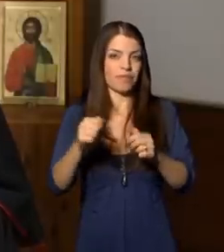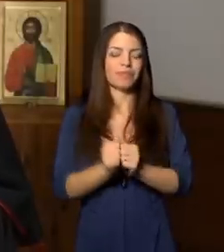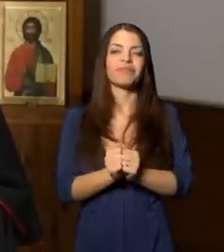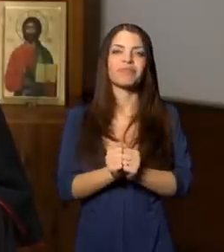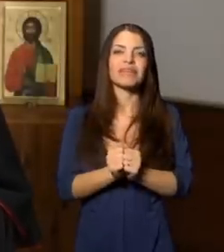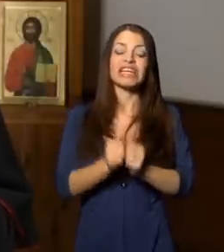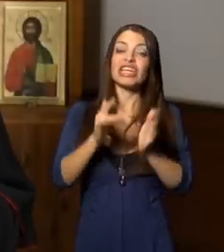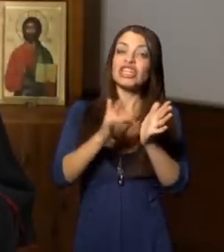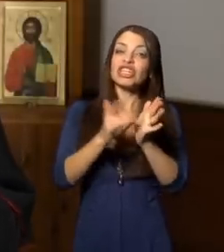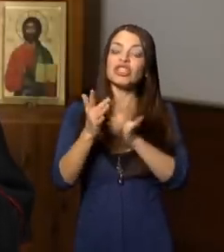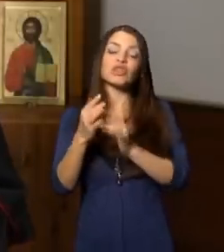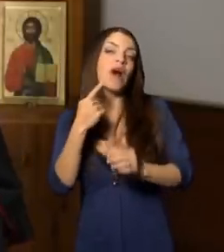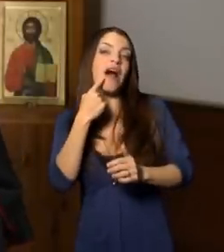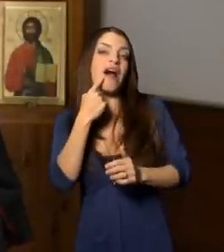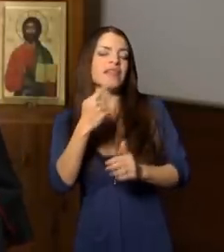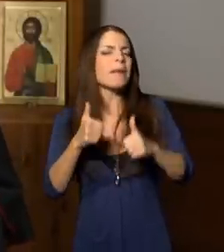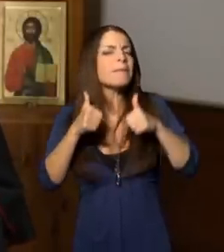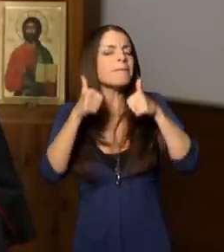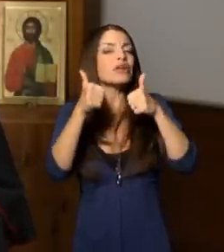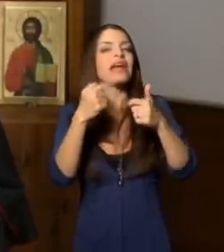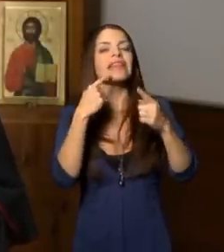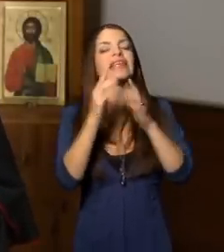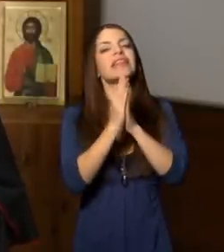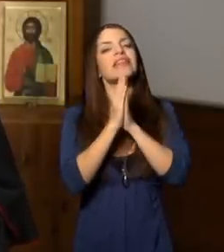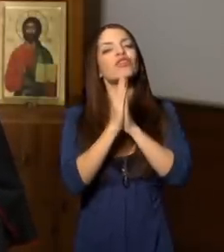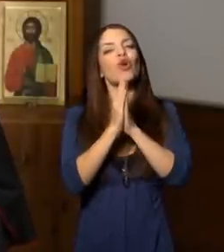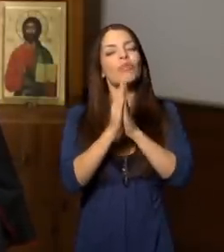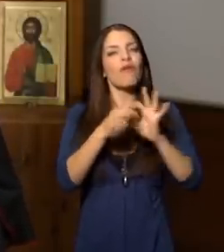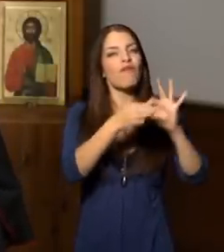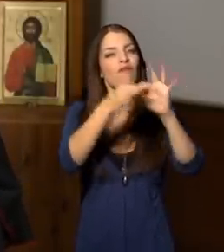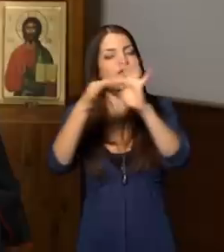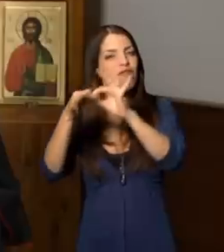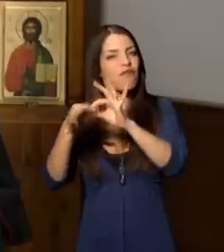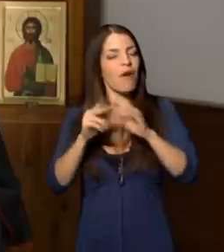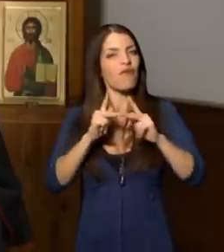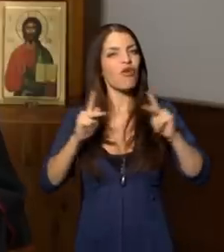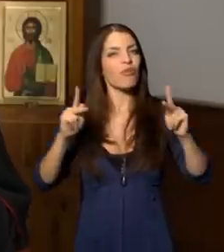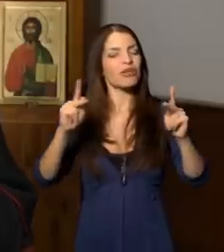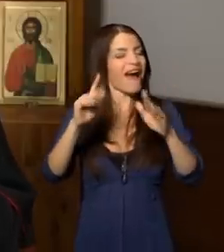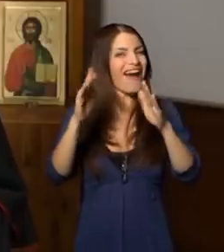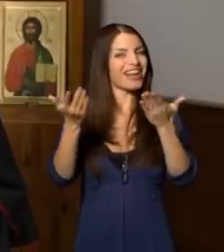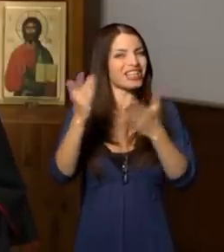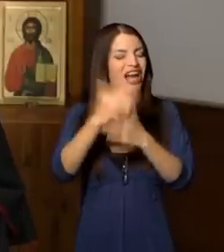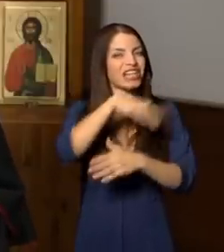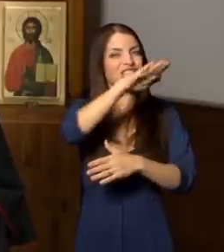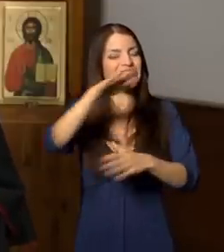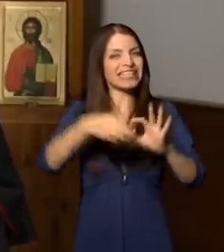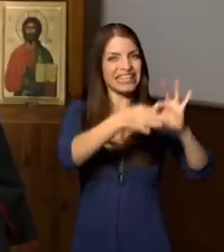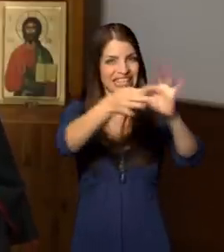jgħidilna li hemm valur ieħor fit-talb f'komunità, għax ikun immarkat anki bl-aqda ta'